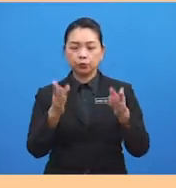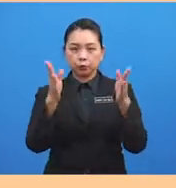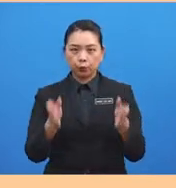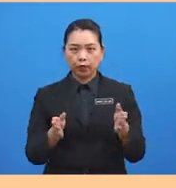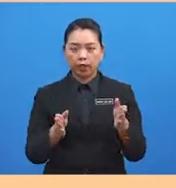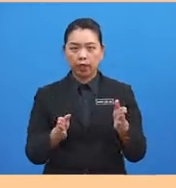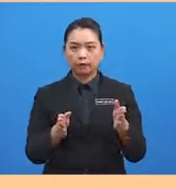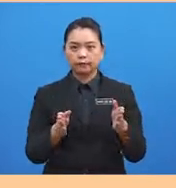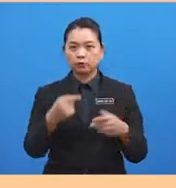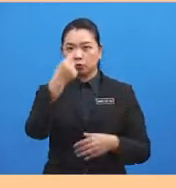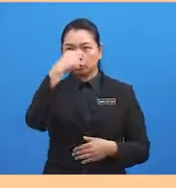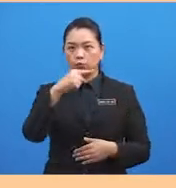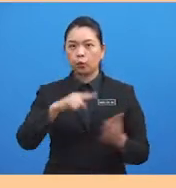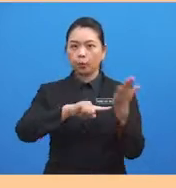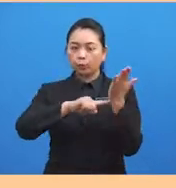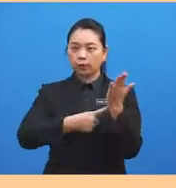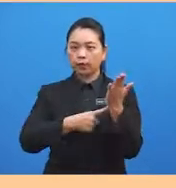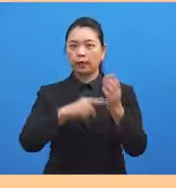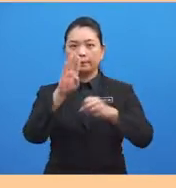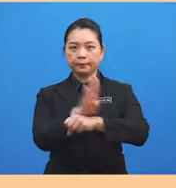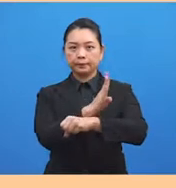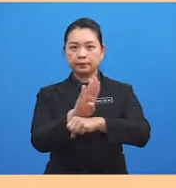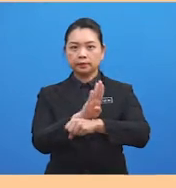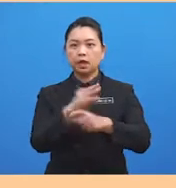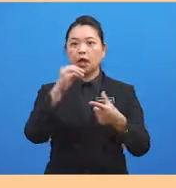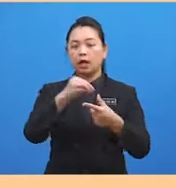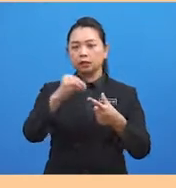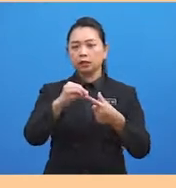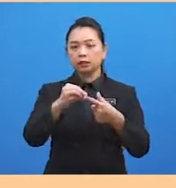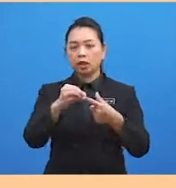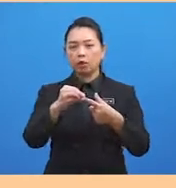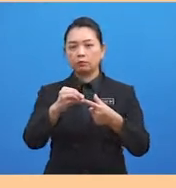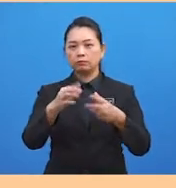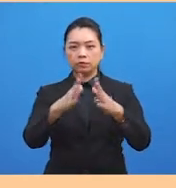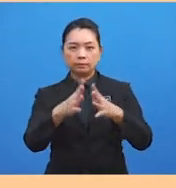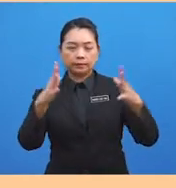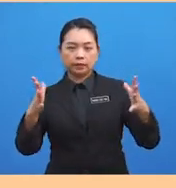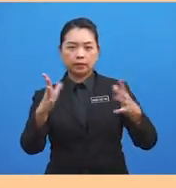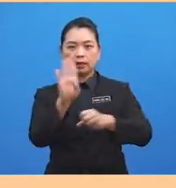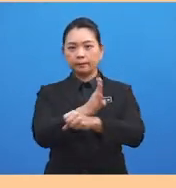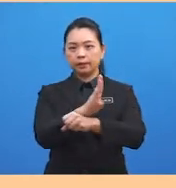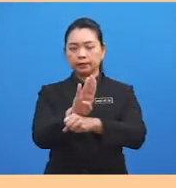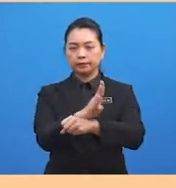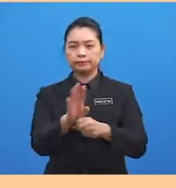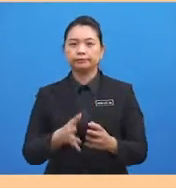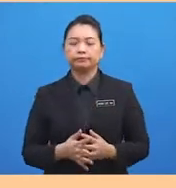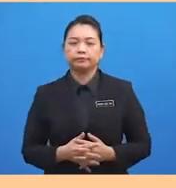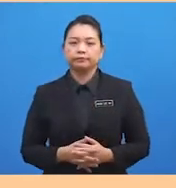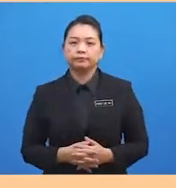usahawan Bumi Putra untuk memulakan peniagaan atau mengembangkan